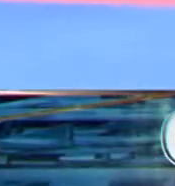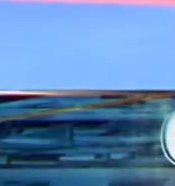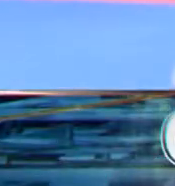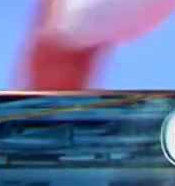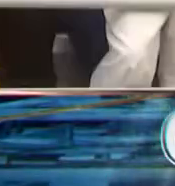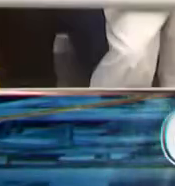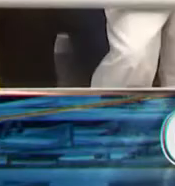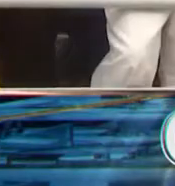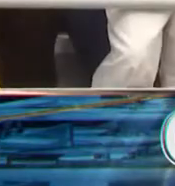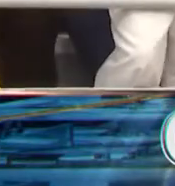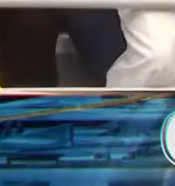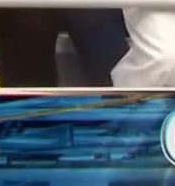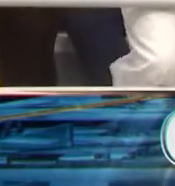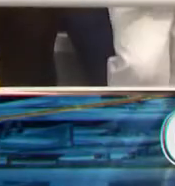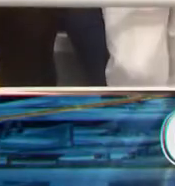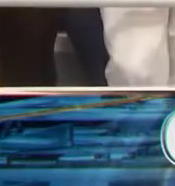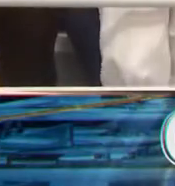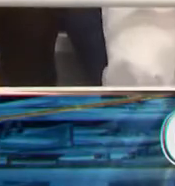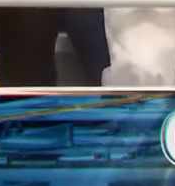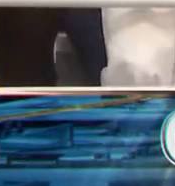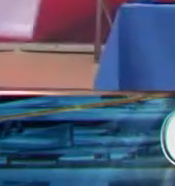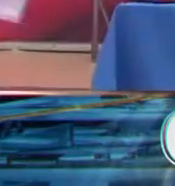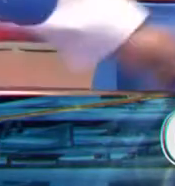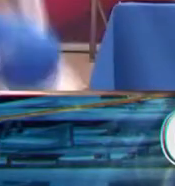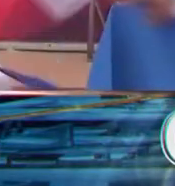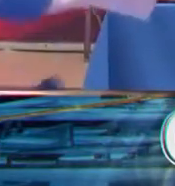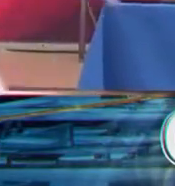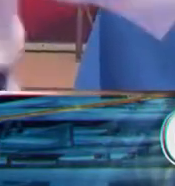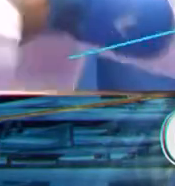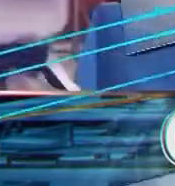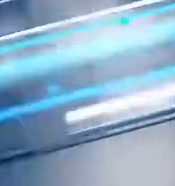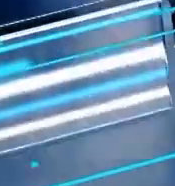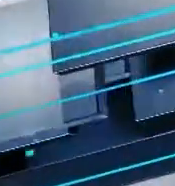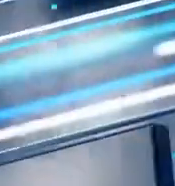чемпионат Казахстана. Областное соревнование по карате собрало